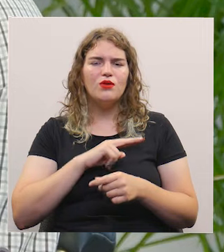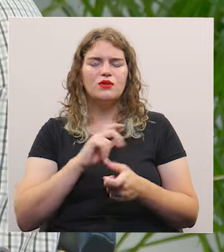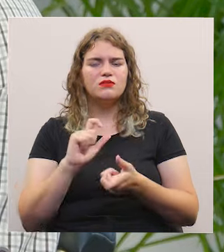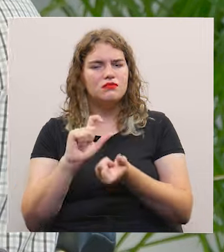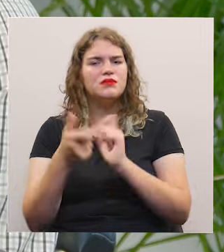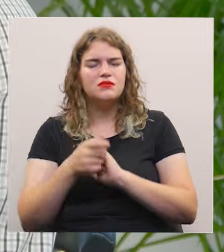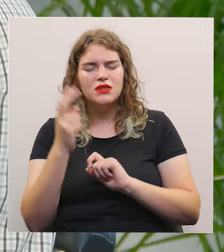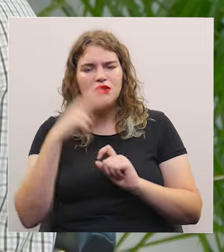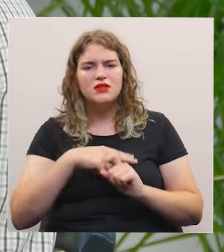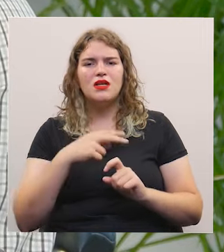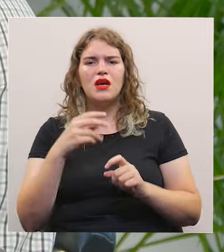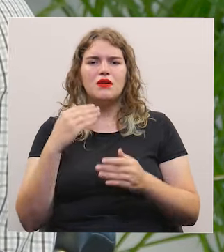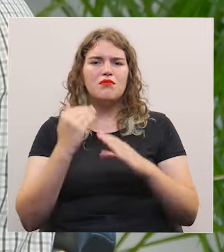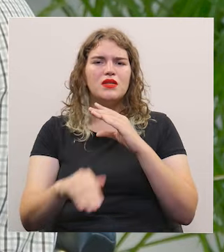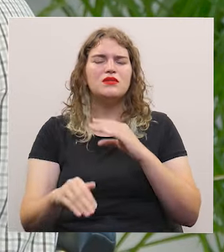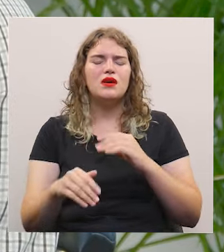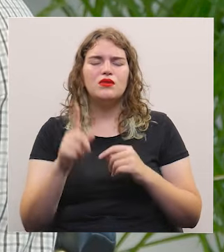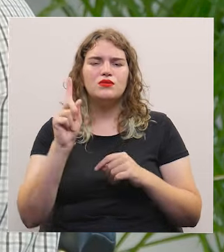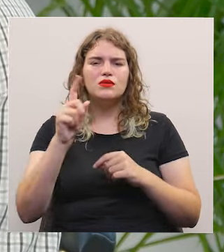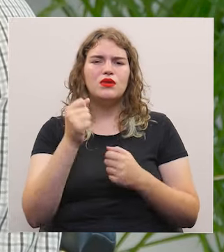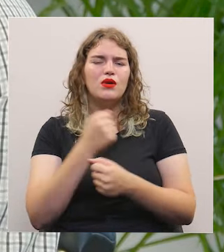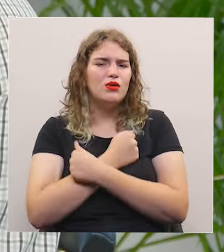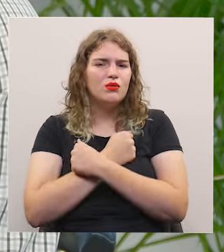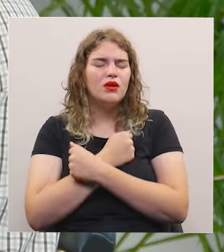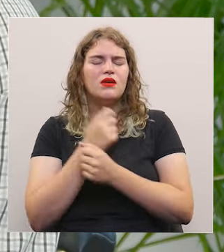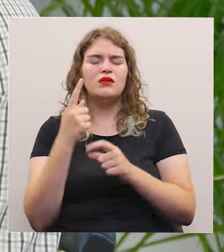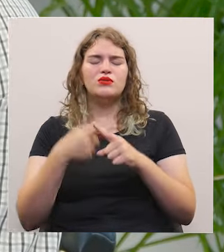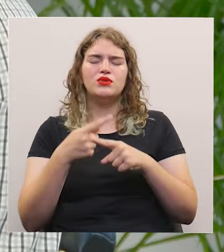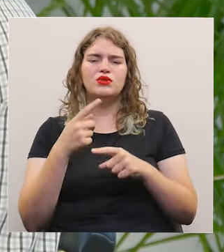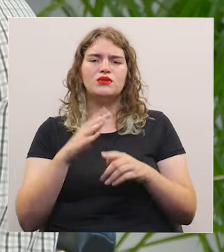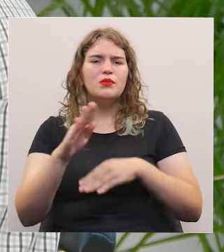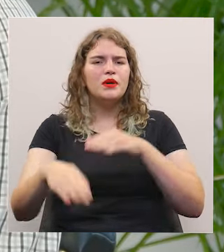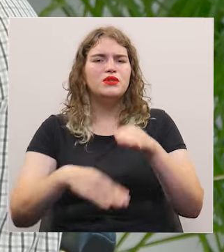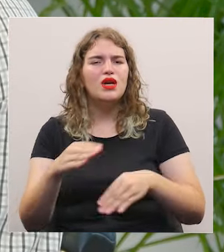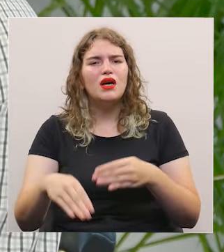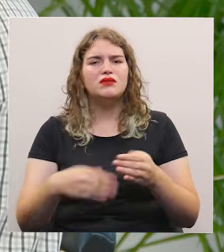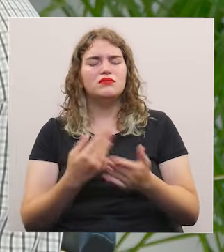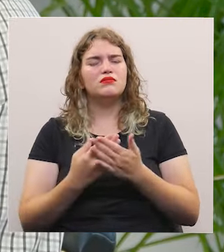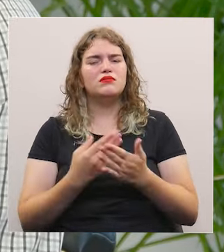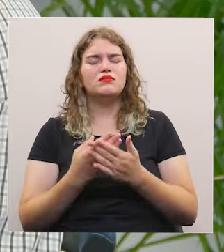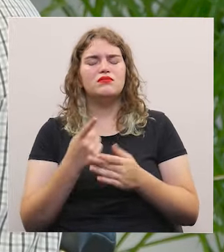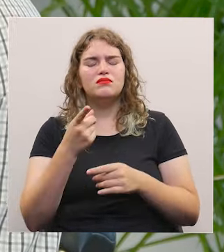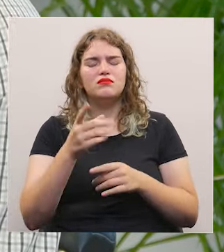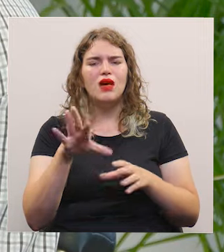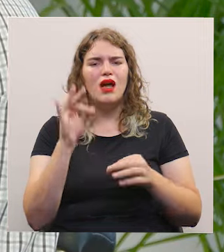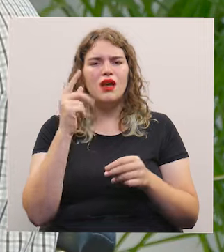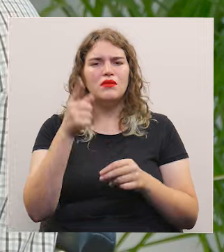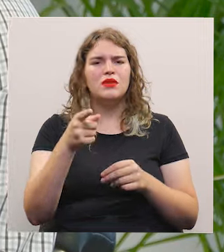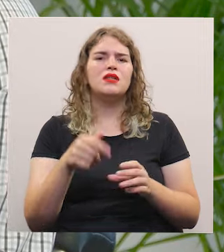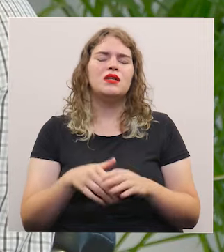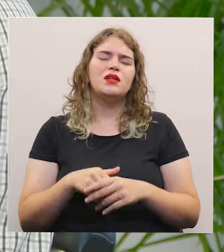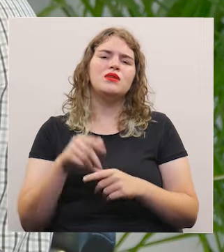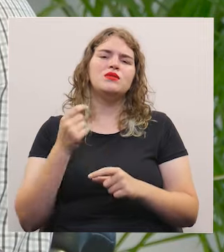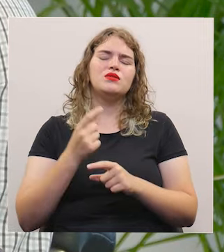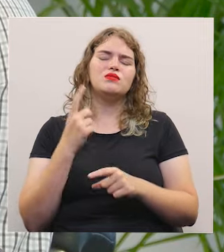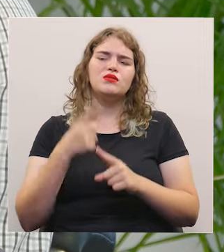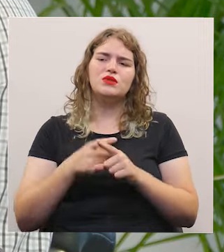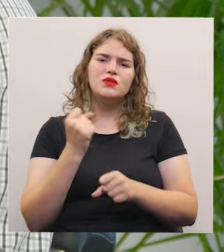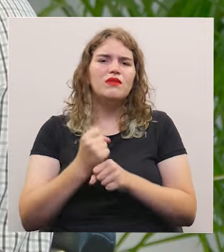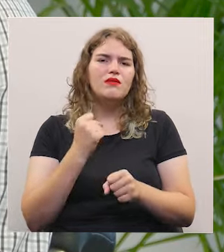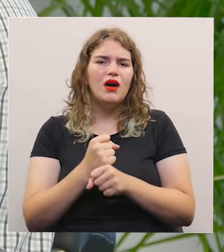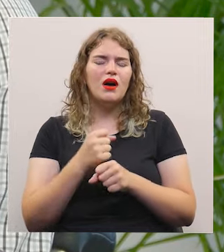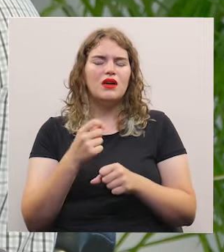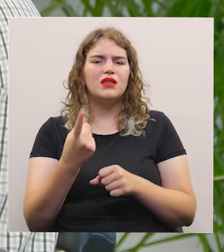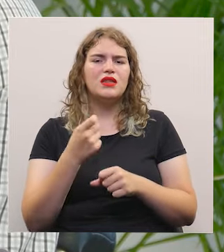către Tine, să înțeleagă mesajul Tău al iubirii și să pășească către Tine, să își facă